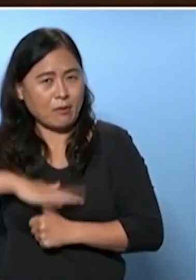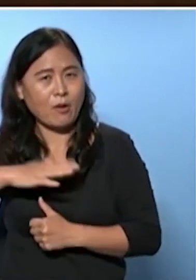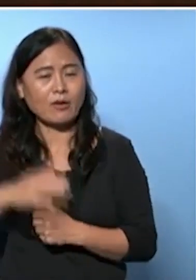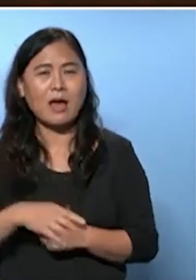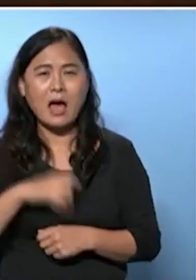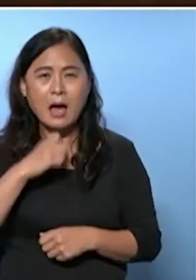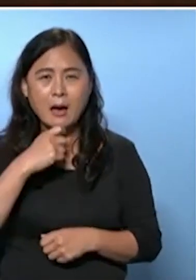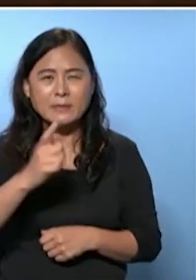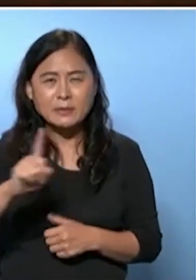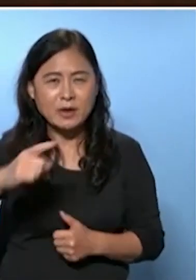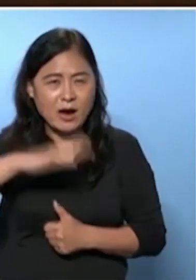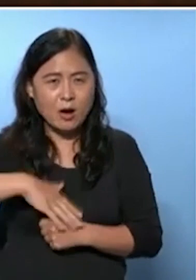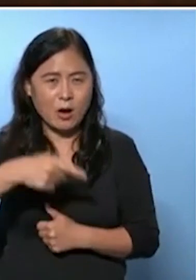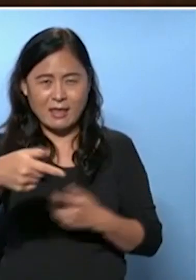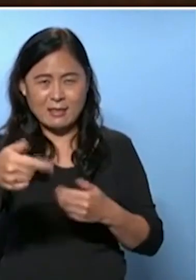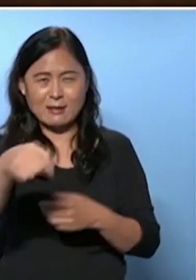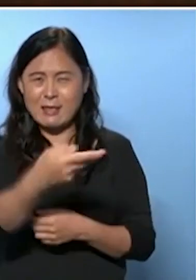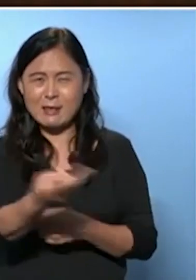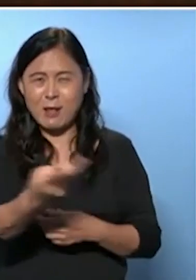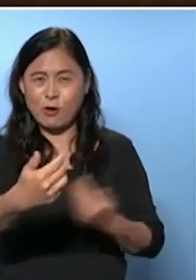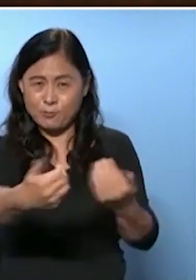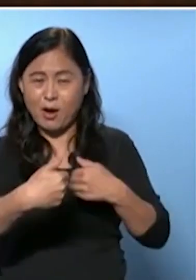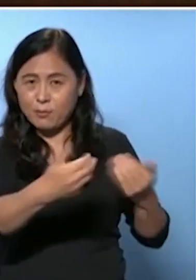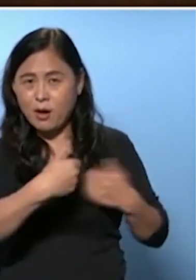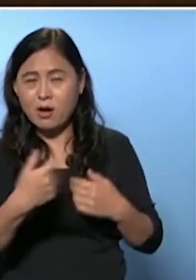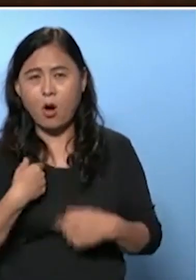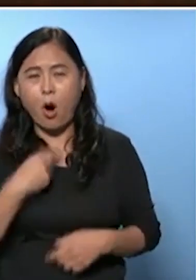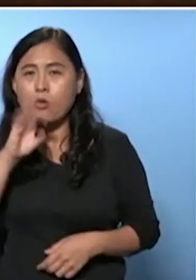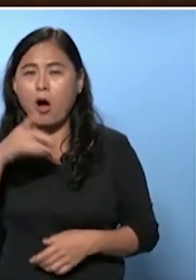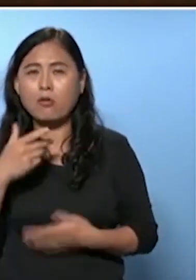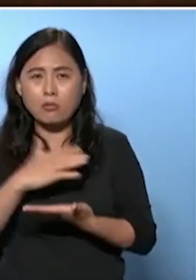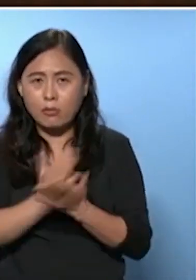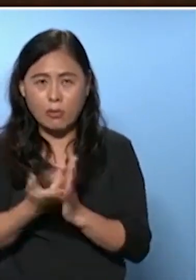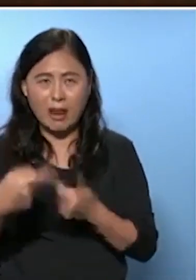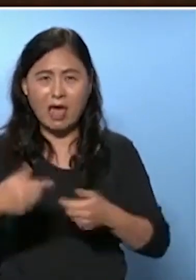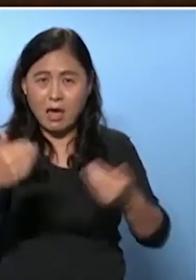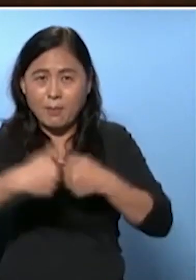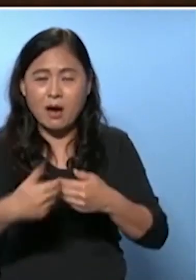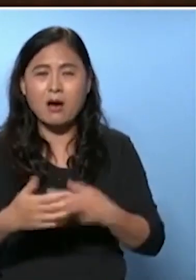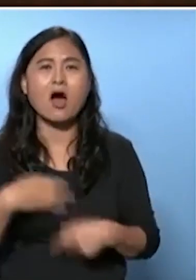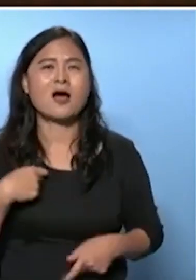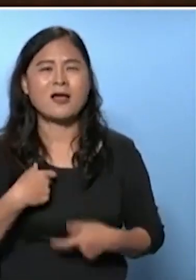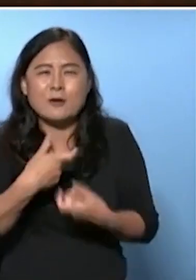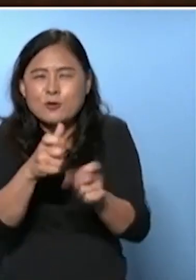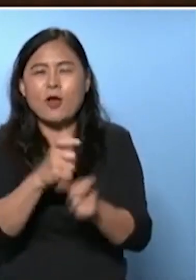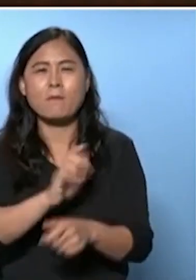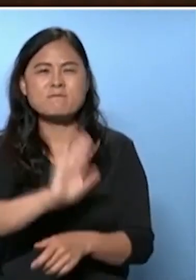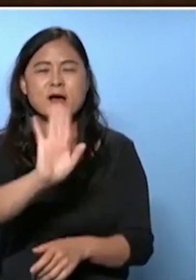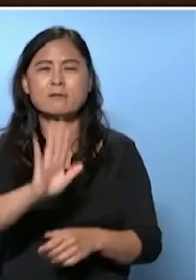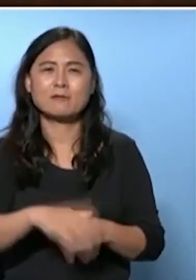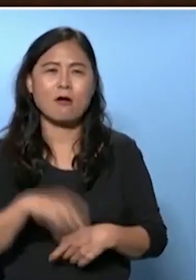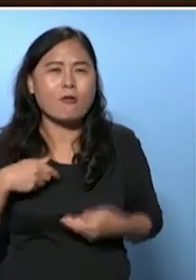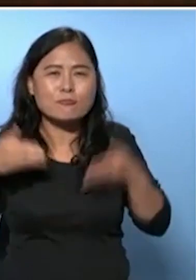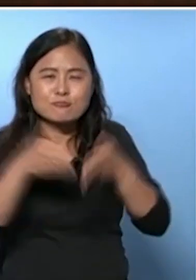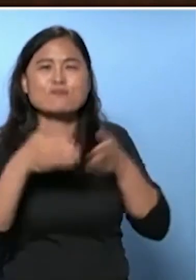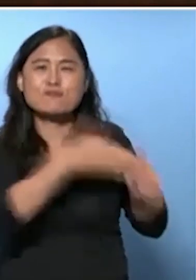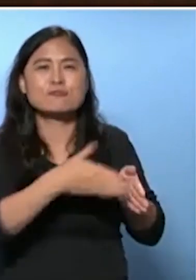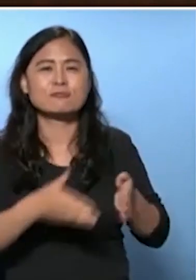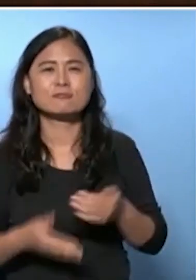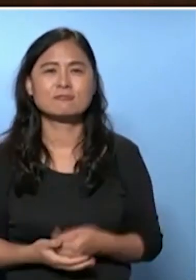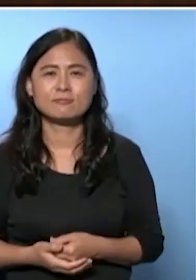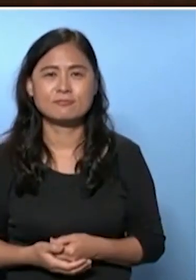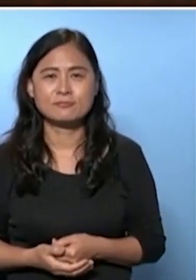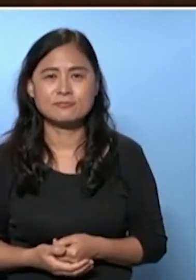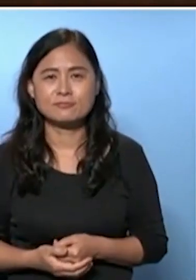症，就覺得我有人蝦我，你哋係針對我。總之我講乜咧，你哋都係針對我哋嘅，所以咧我唔俾你出糧，我要對付